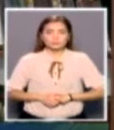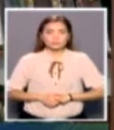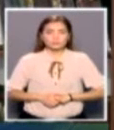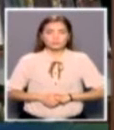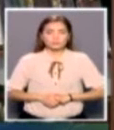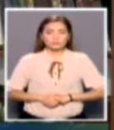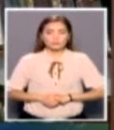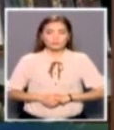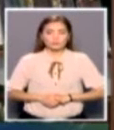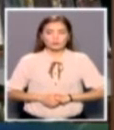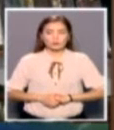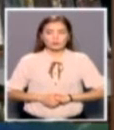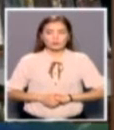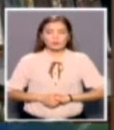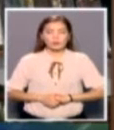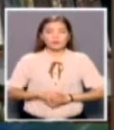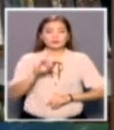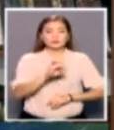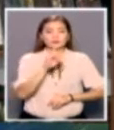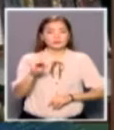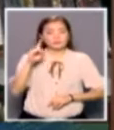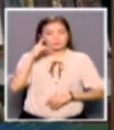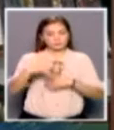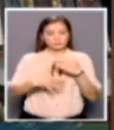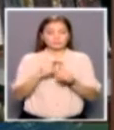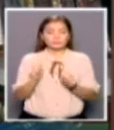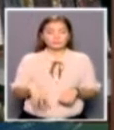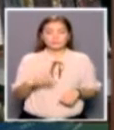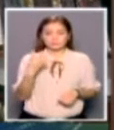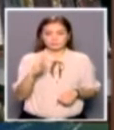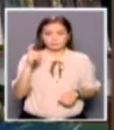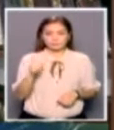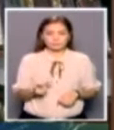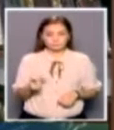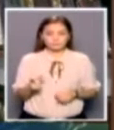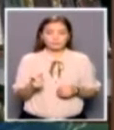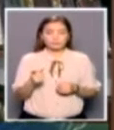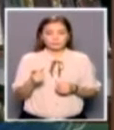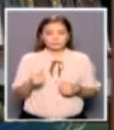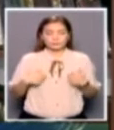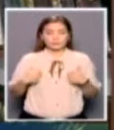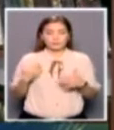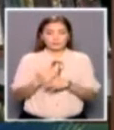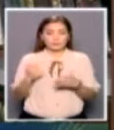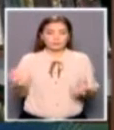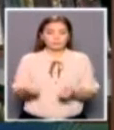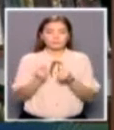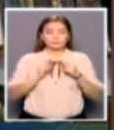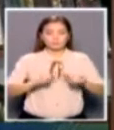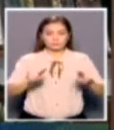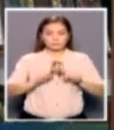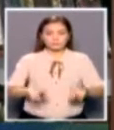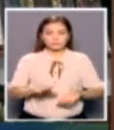негізгінде сурури бағытын ұстанатындар. Соның ішінде 4 адам қайтқан кезде оларға уағыз насихат